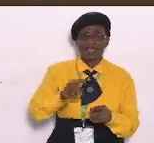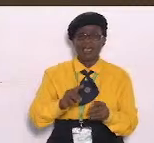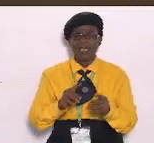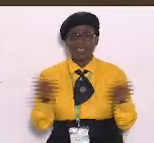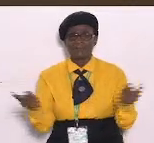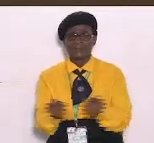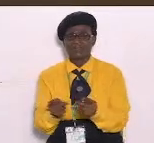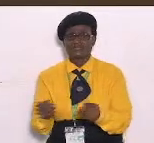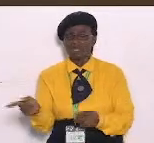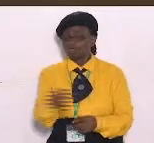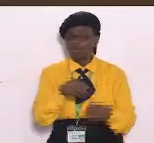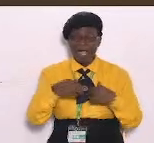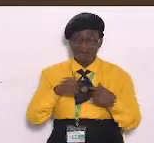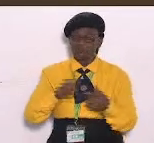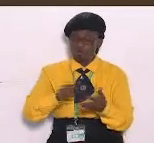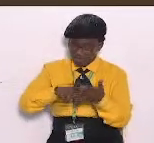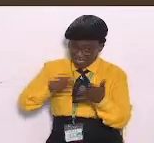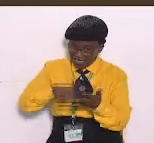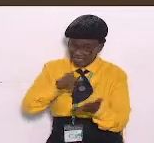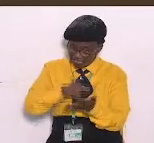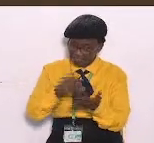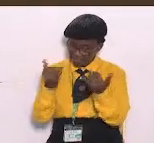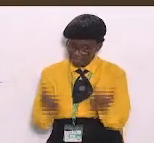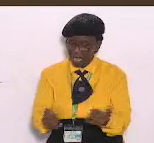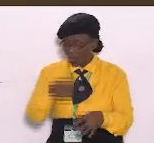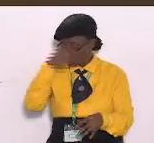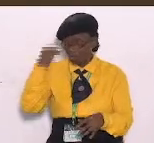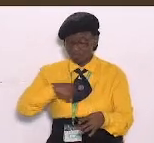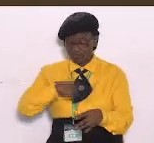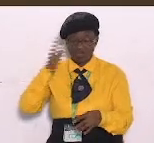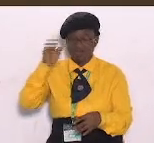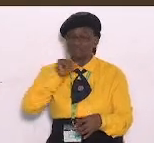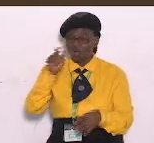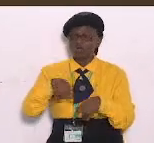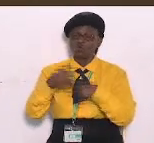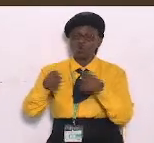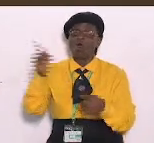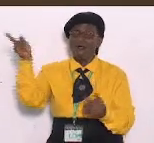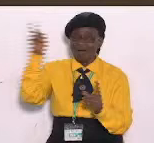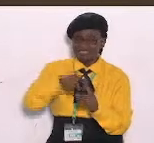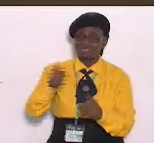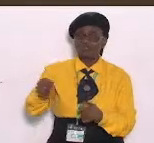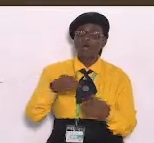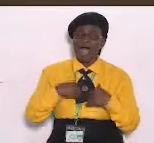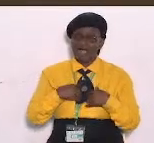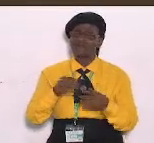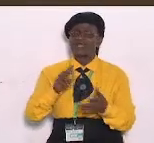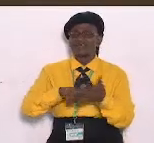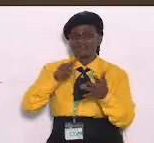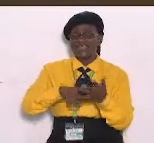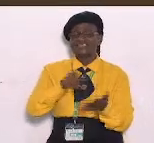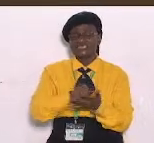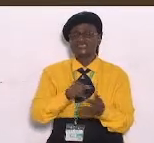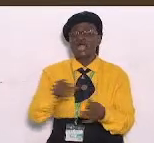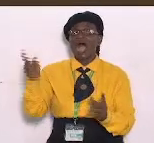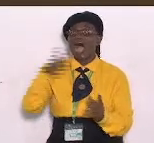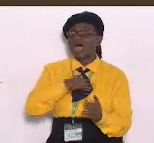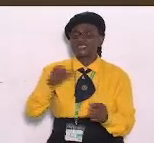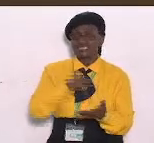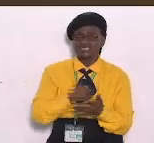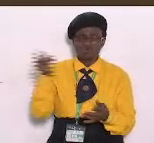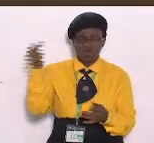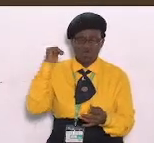l'examinateur externe et dit vous devez lire ceci parce que je ne